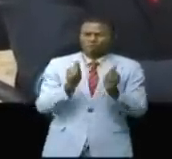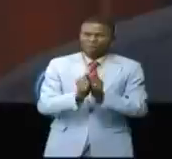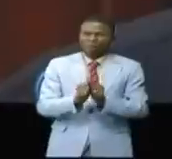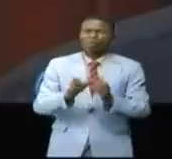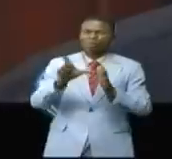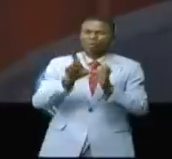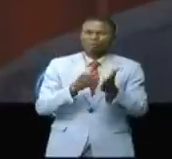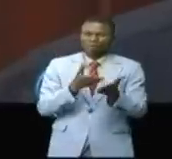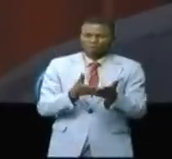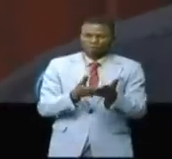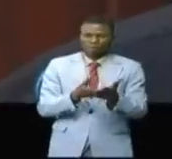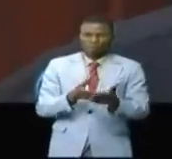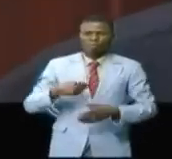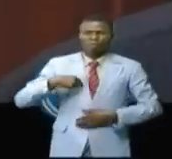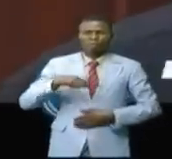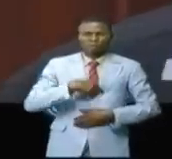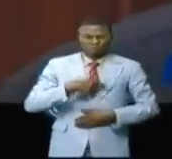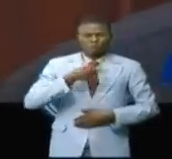neuf